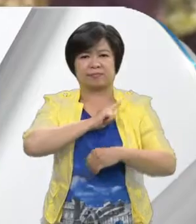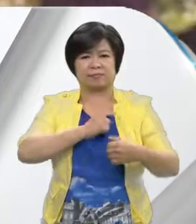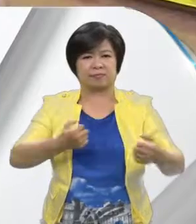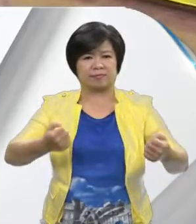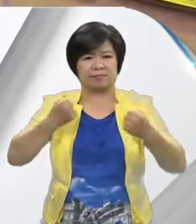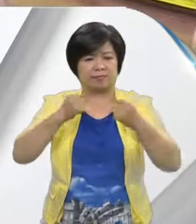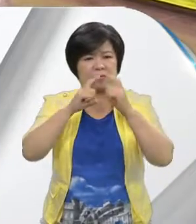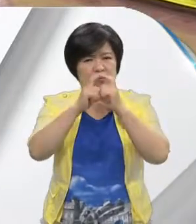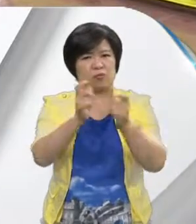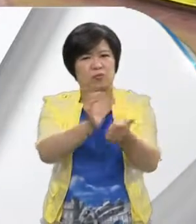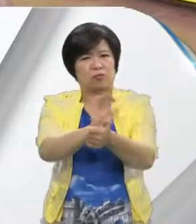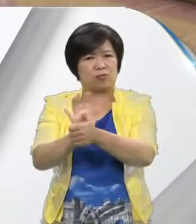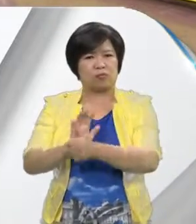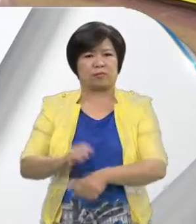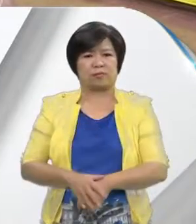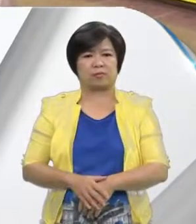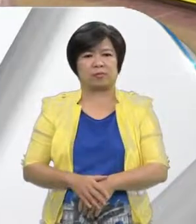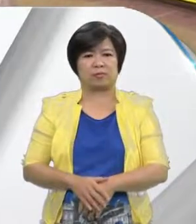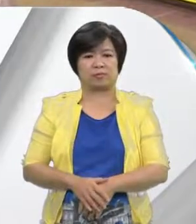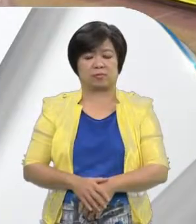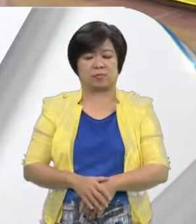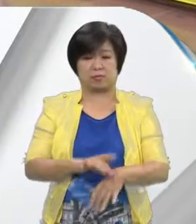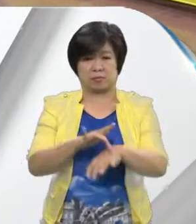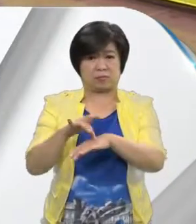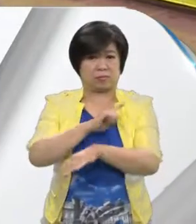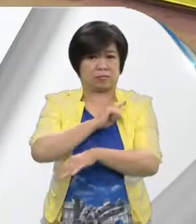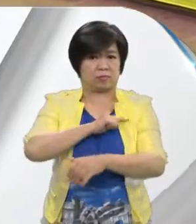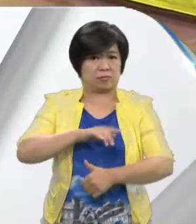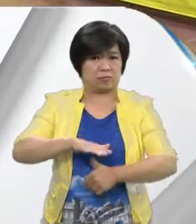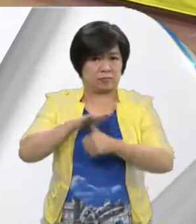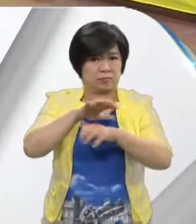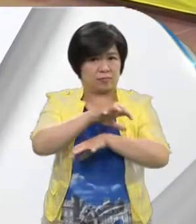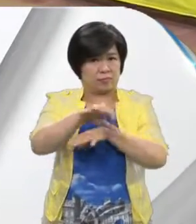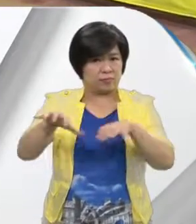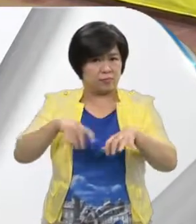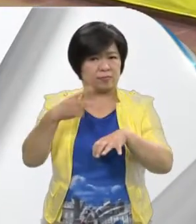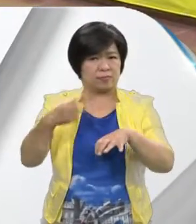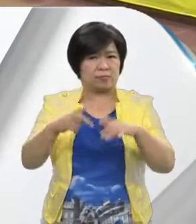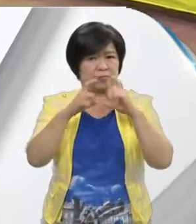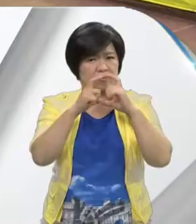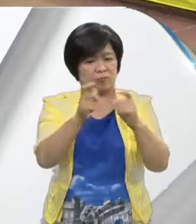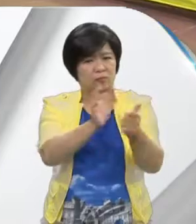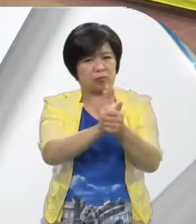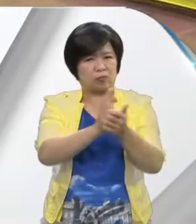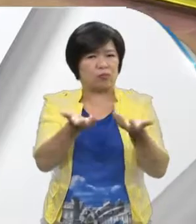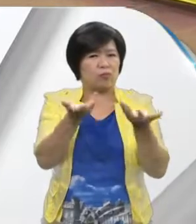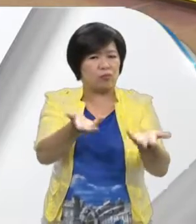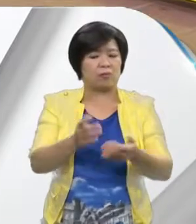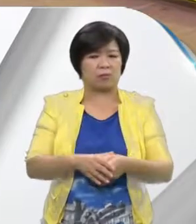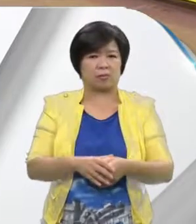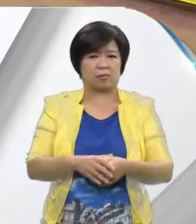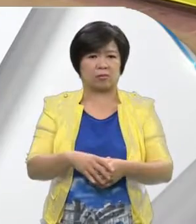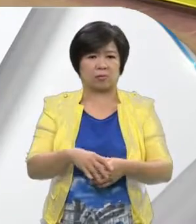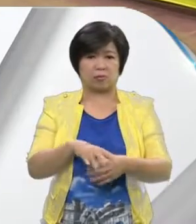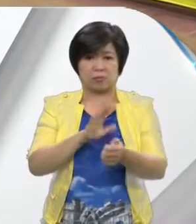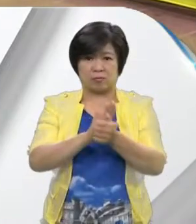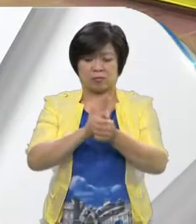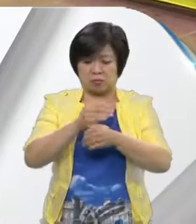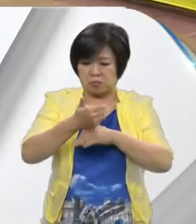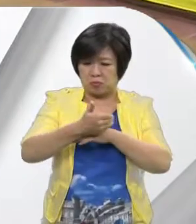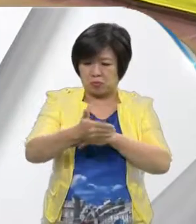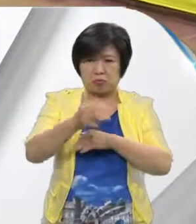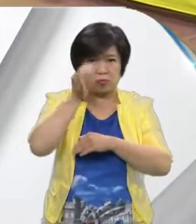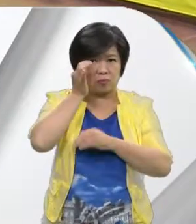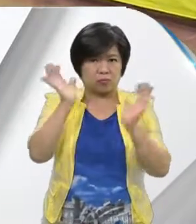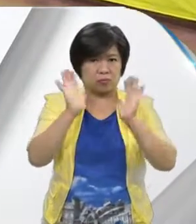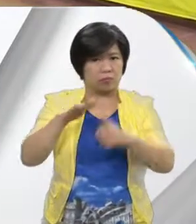皮。 因为还是认识他们自己生长的环境，后来他们可以做回馈，因为在我们帮助的过程当中，我们看见孩子成长，我